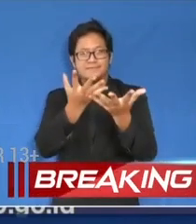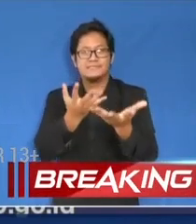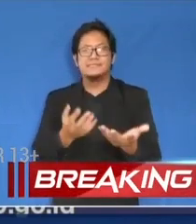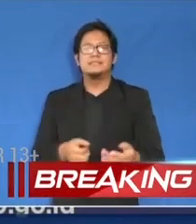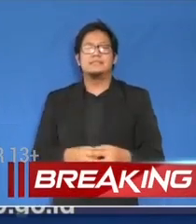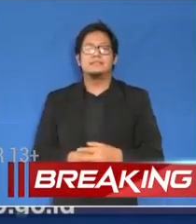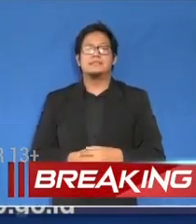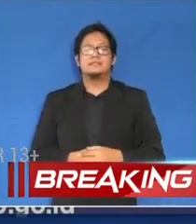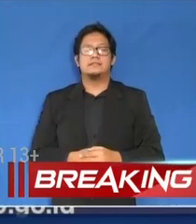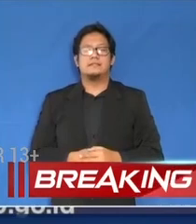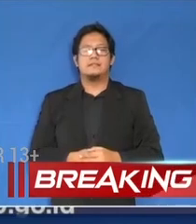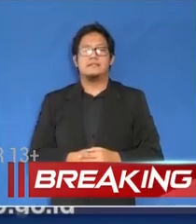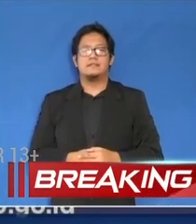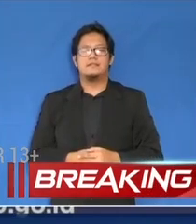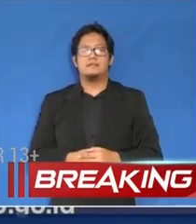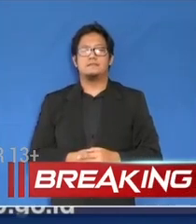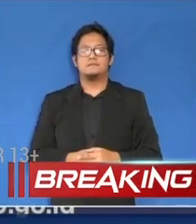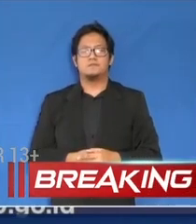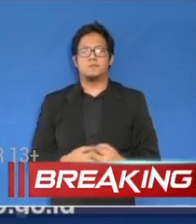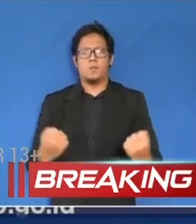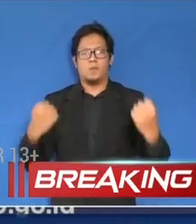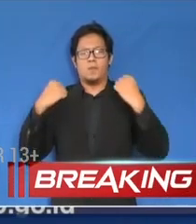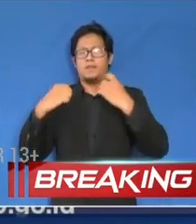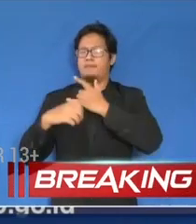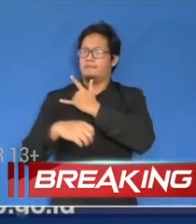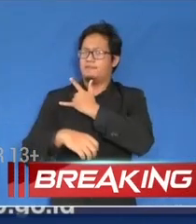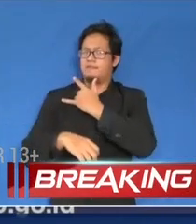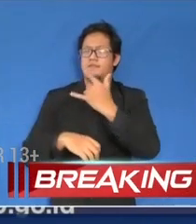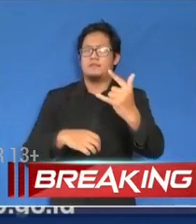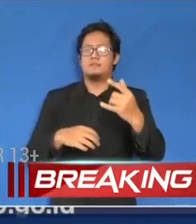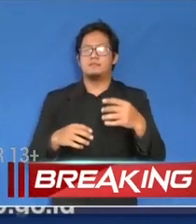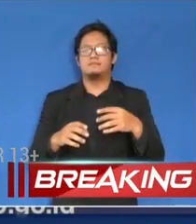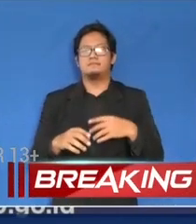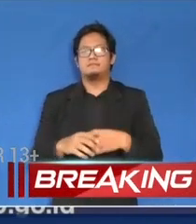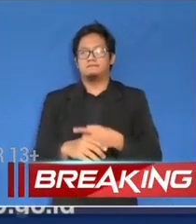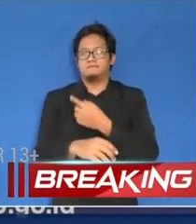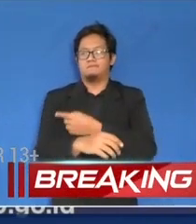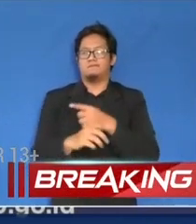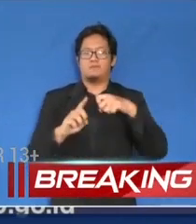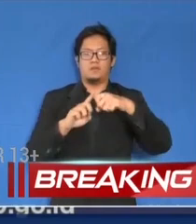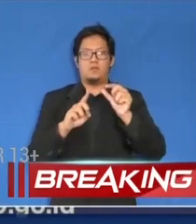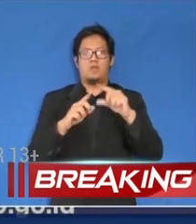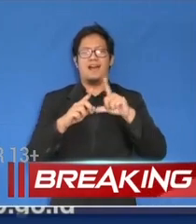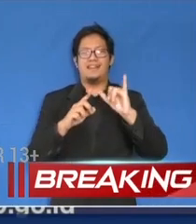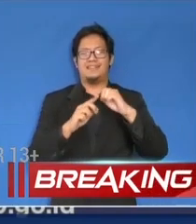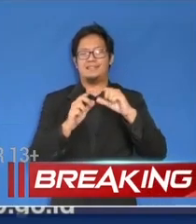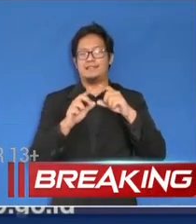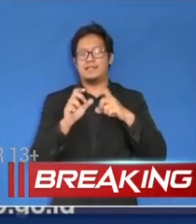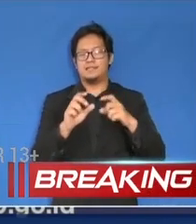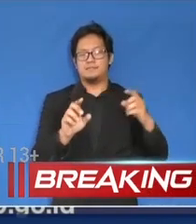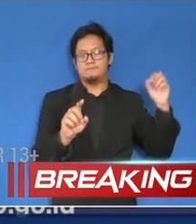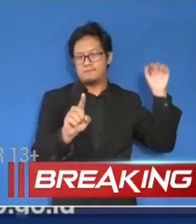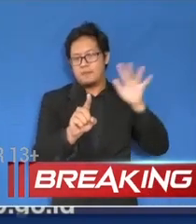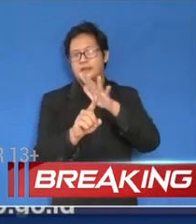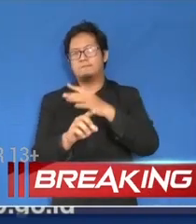Tetap perkuat, jangan sampai menurun kualitas Ramadannya kali ini. Justru kualitas dan kuantitas Ramadan